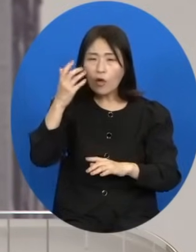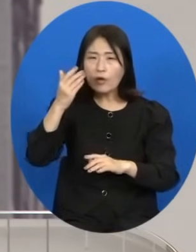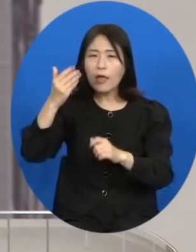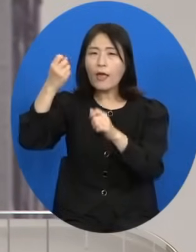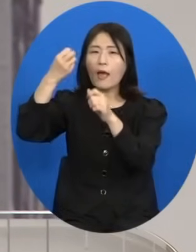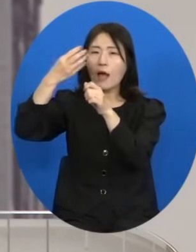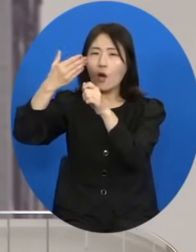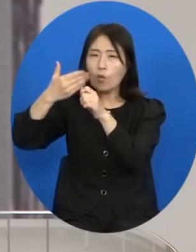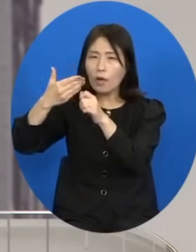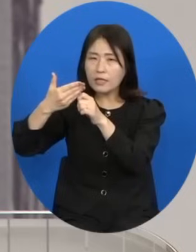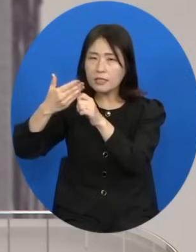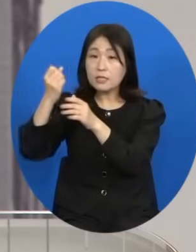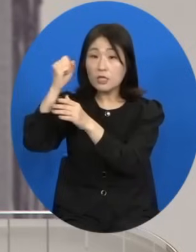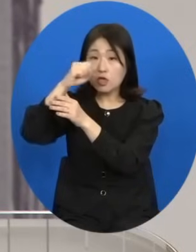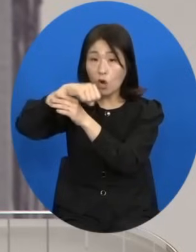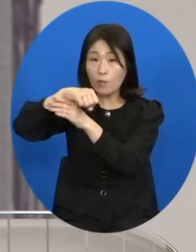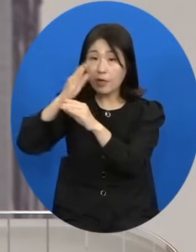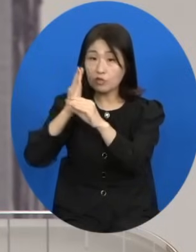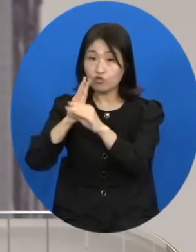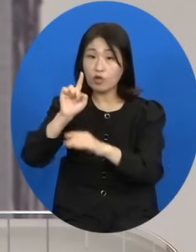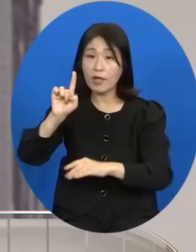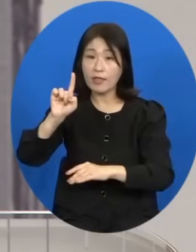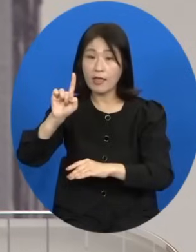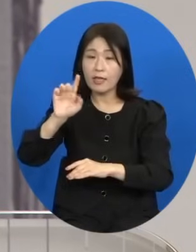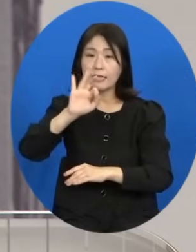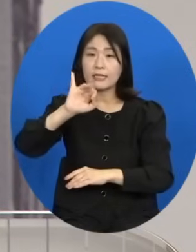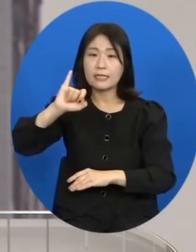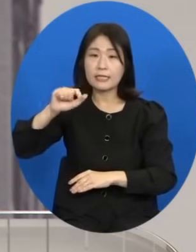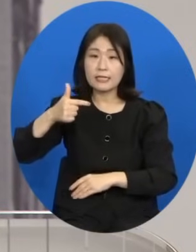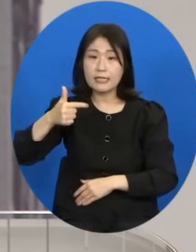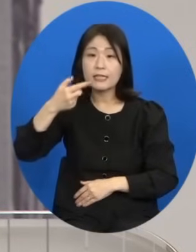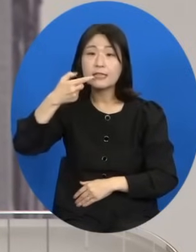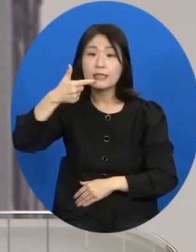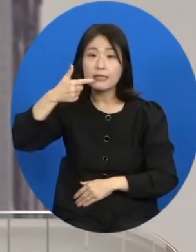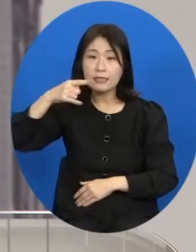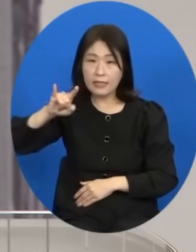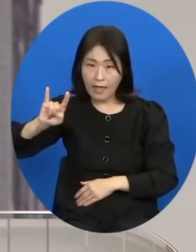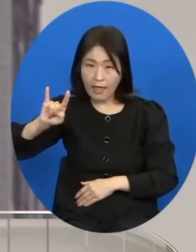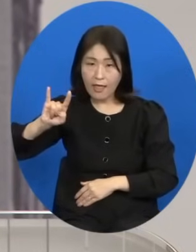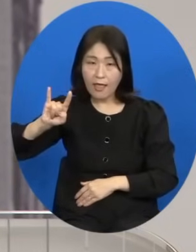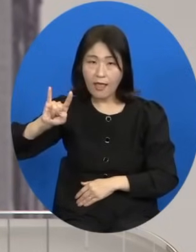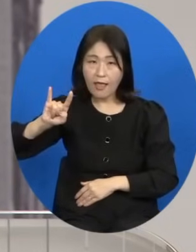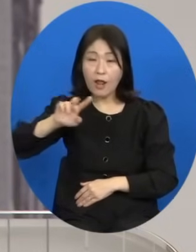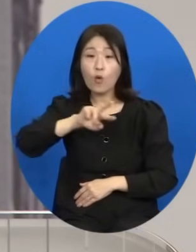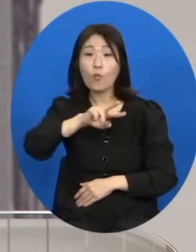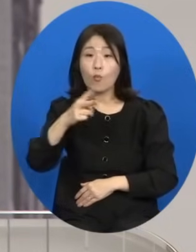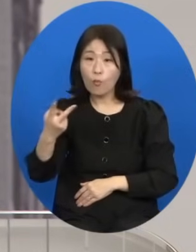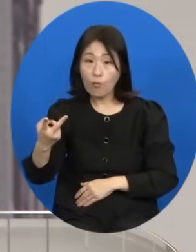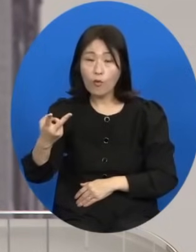인내라고 번역을 했습니다 인내 근데이 단어는 두 가지 의미가 결합된 단어입니다